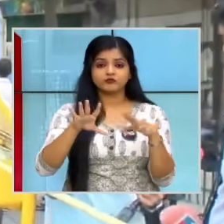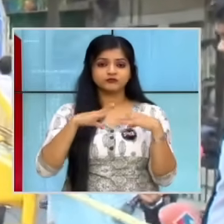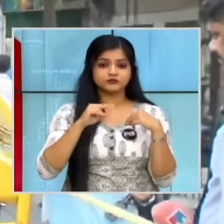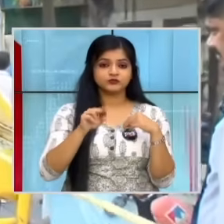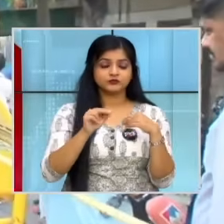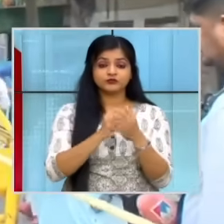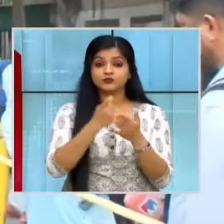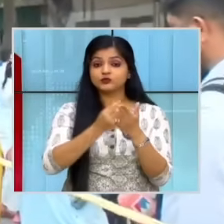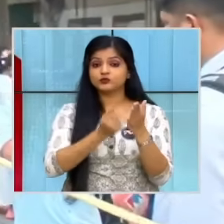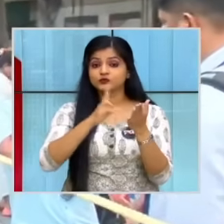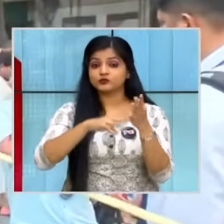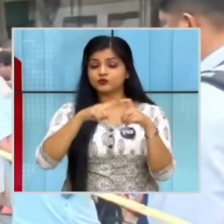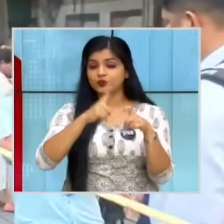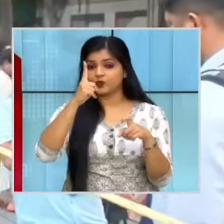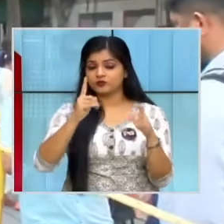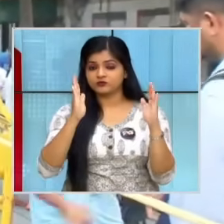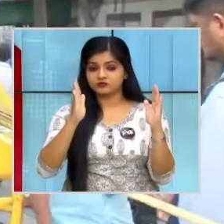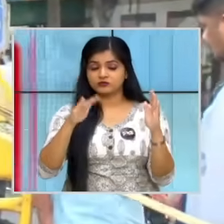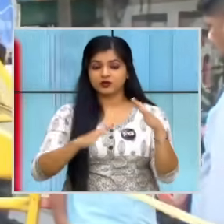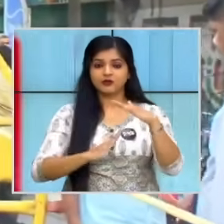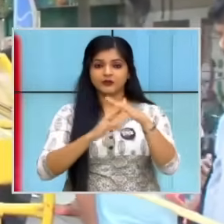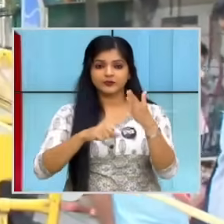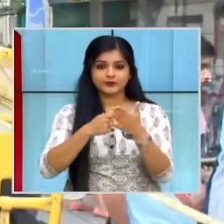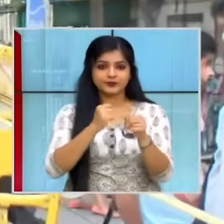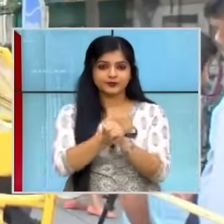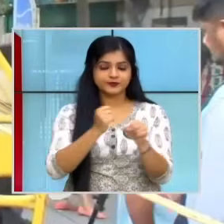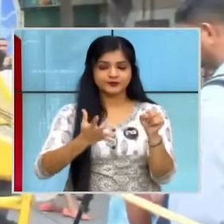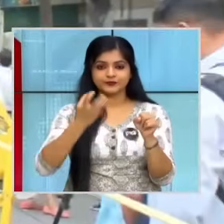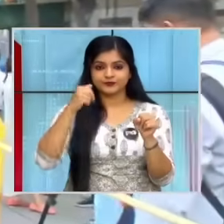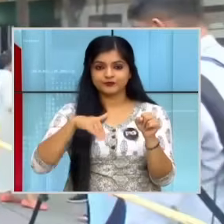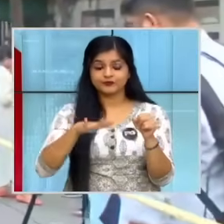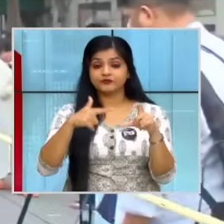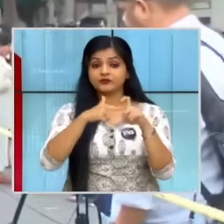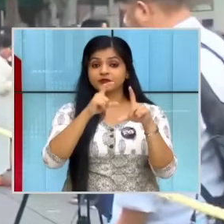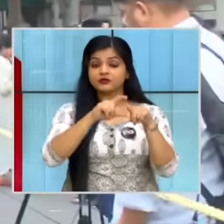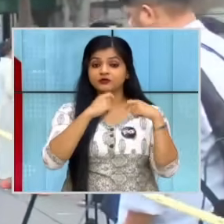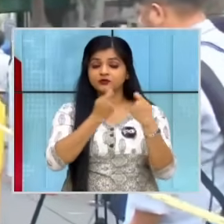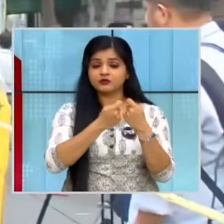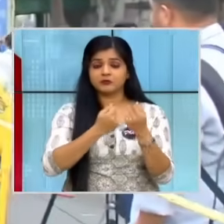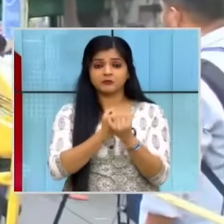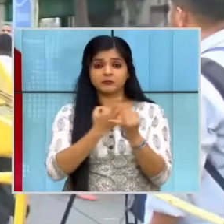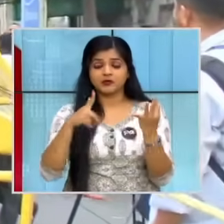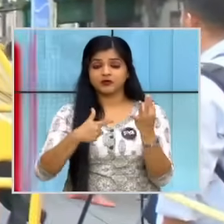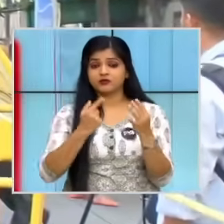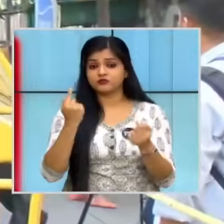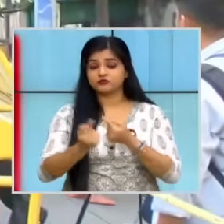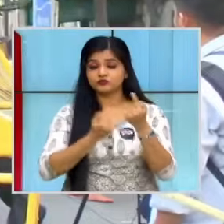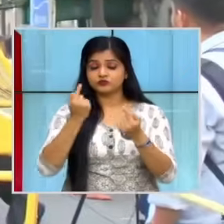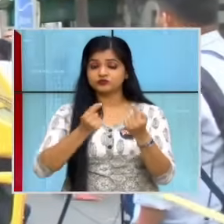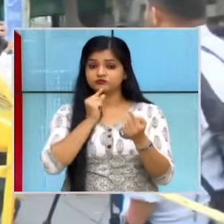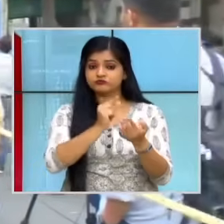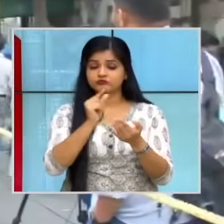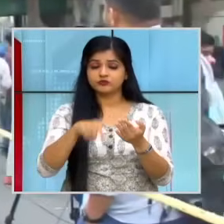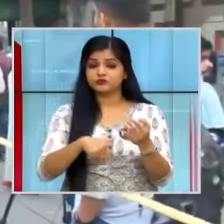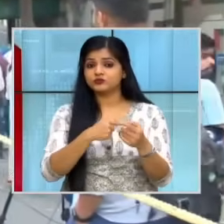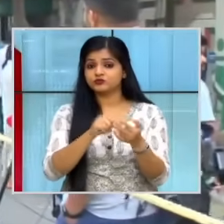മറിച്ച് ജൂൺ 1 വരെയാണ് ഇടക്കാല ജാമ്യം നൽകിയിരിക്കുന്നത്. ഒപ്പം തന്നെ ED പല കാര്യങ്ങൾ മുൻപോട്ട് നിരത്തിയെങ്കിലും